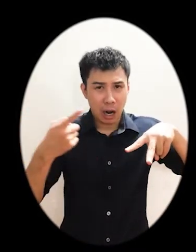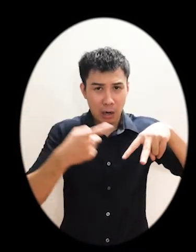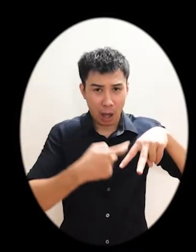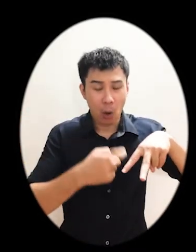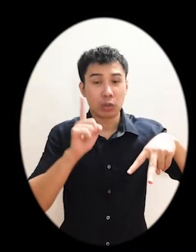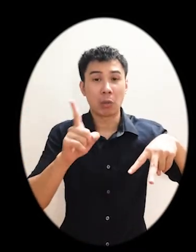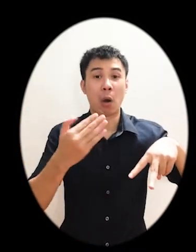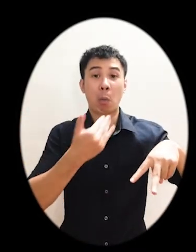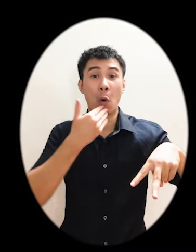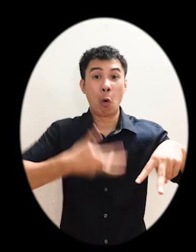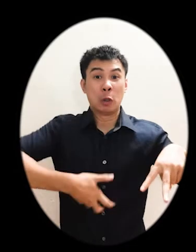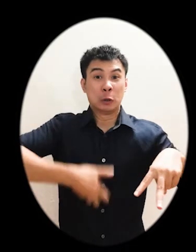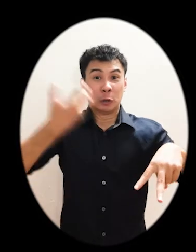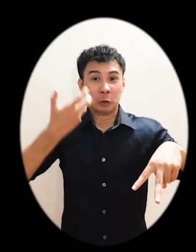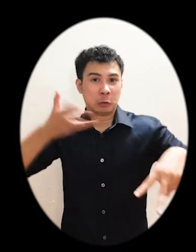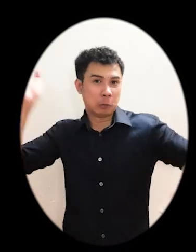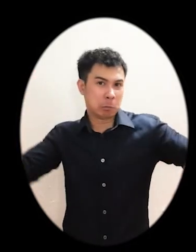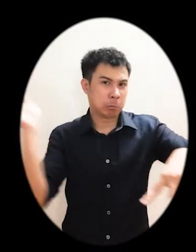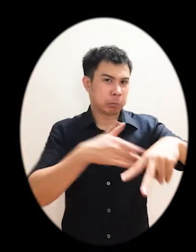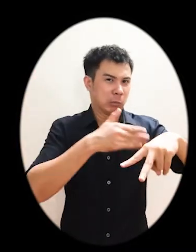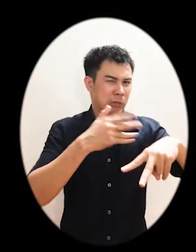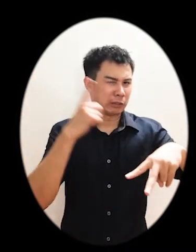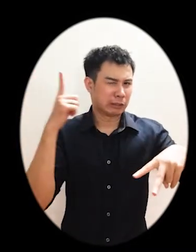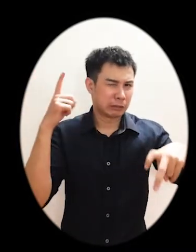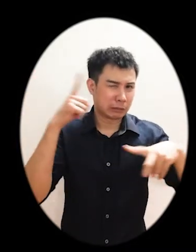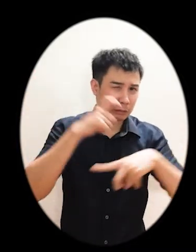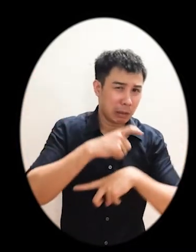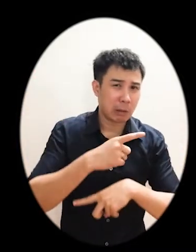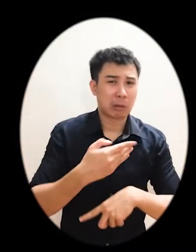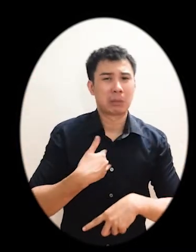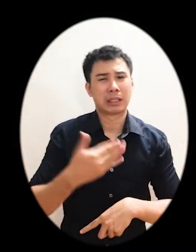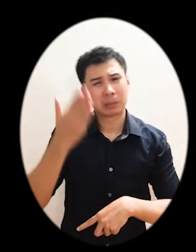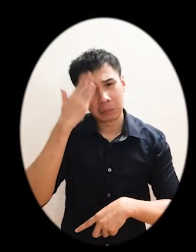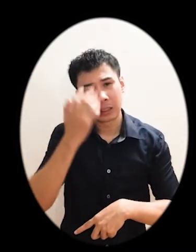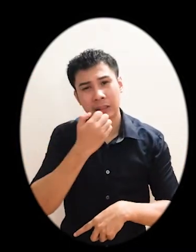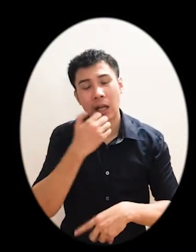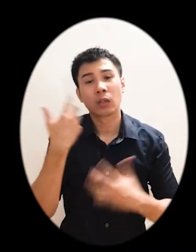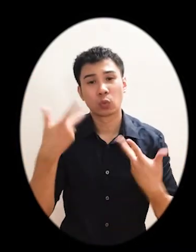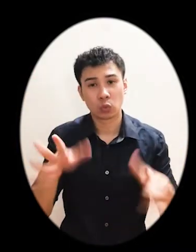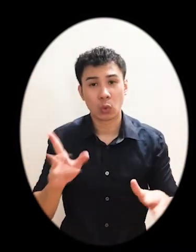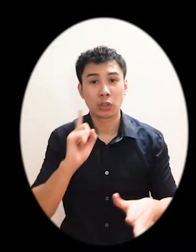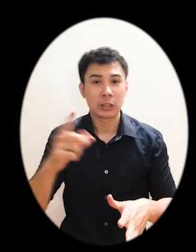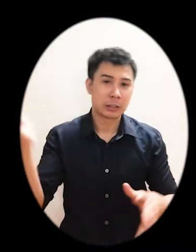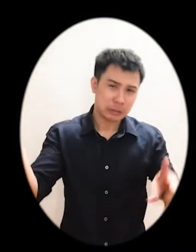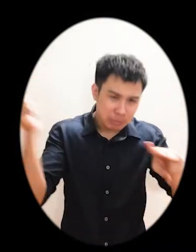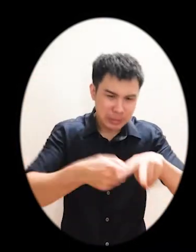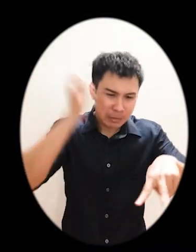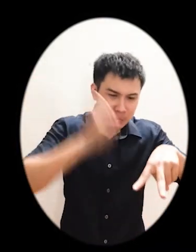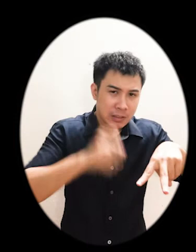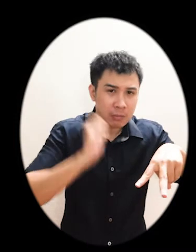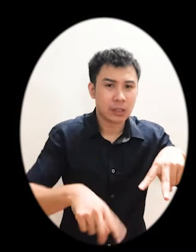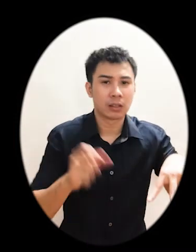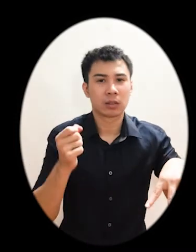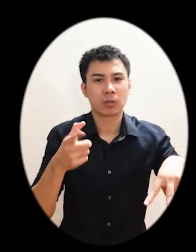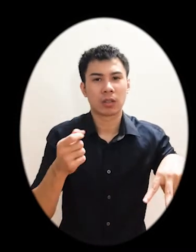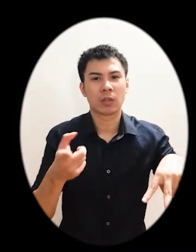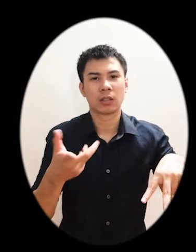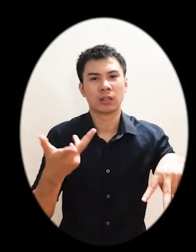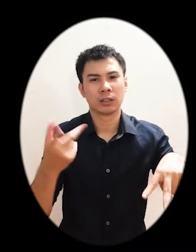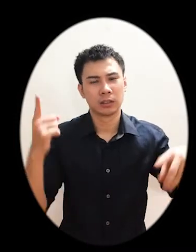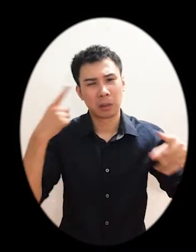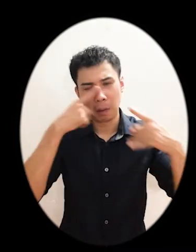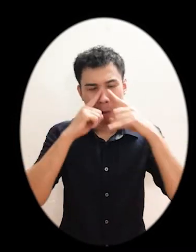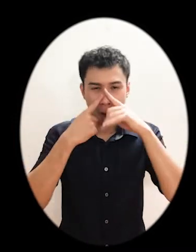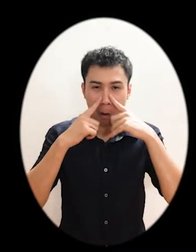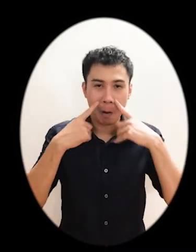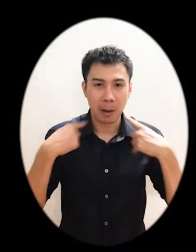đau lắm, nhưng bố mình vẫn tức giận mà bạt tay vừa đánh mình. Mình biết lỗi rồi mà sao vẫn bị đánh nhiều như